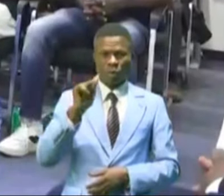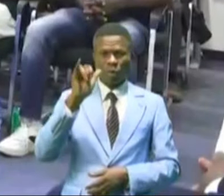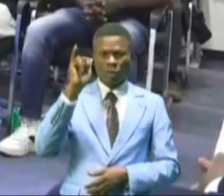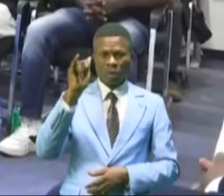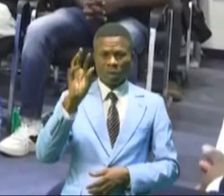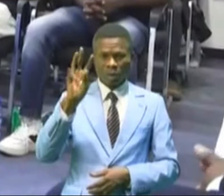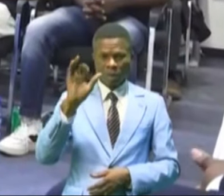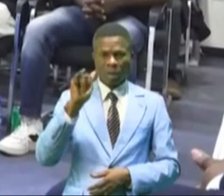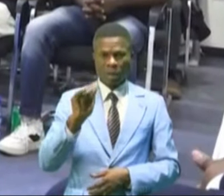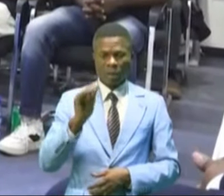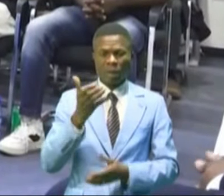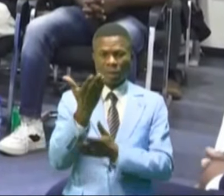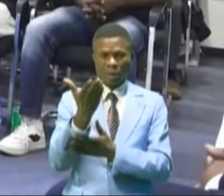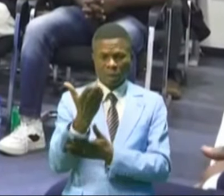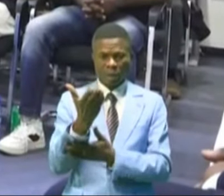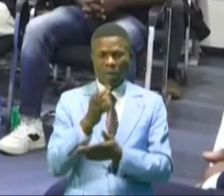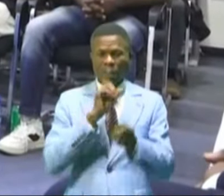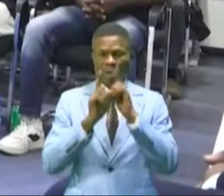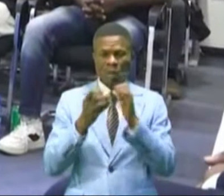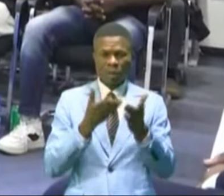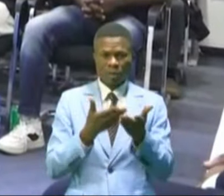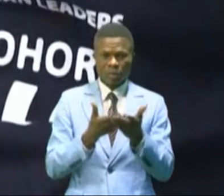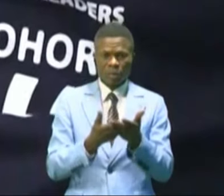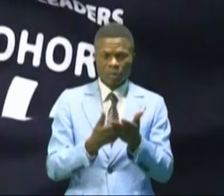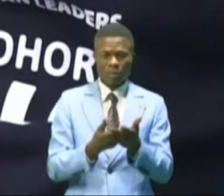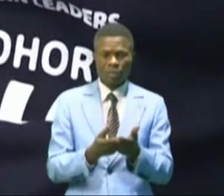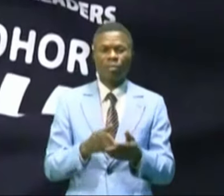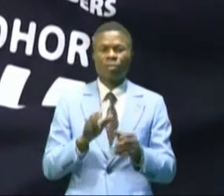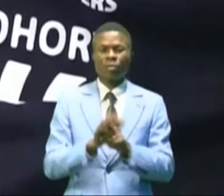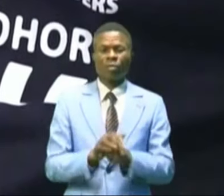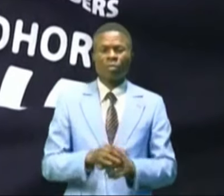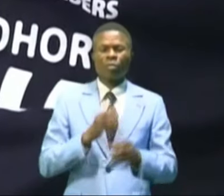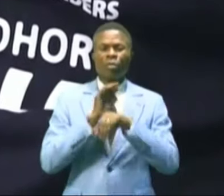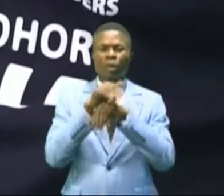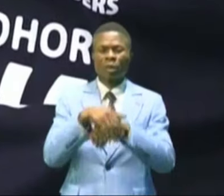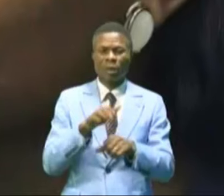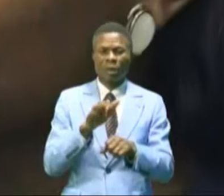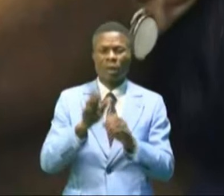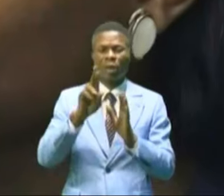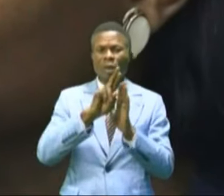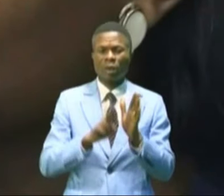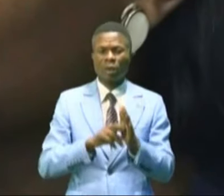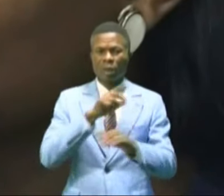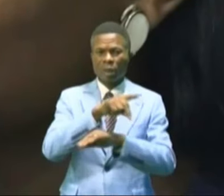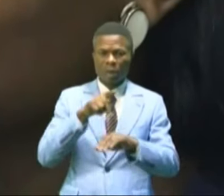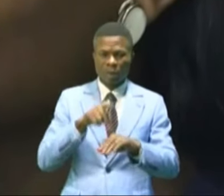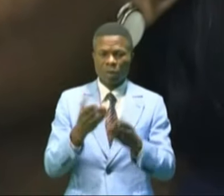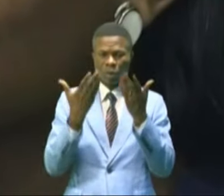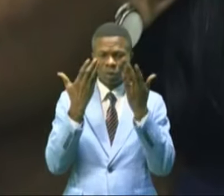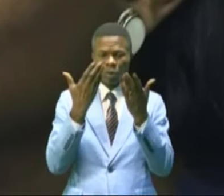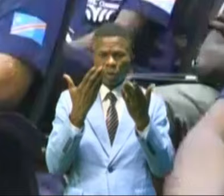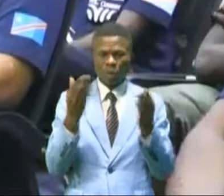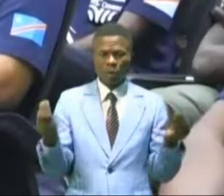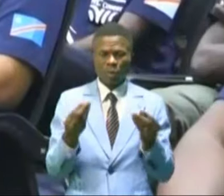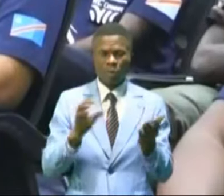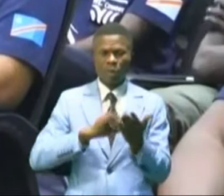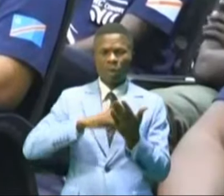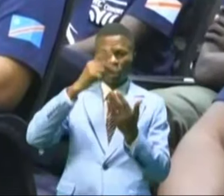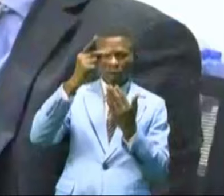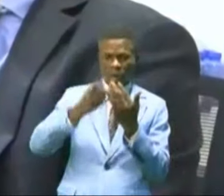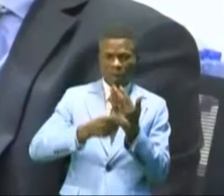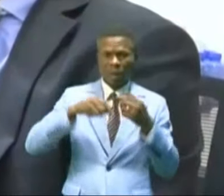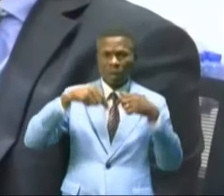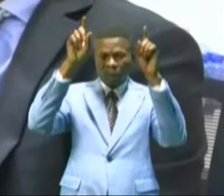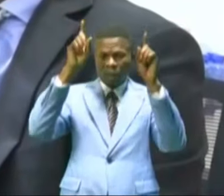les a invités, lors de cet échange, à bâton rompu, à s'appliquer durant la période de leurs études grâce à ce programme annuel